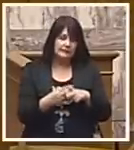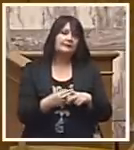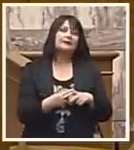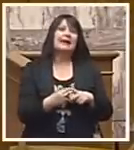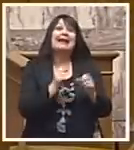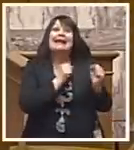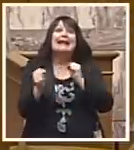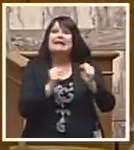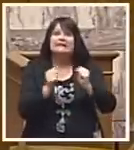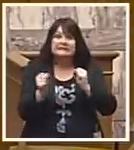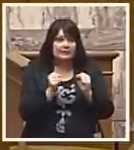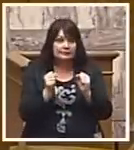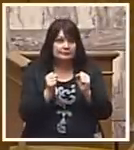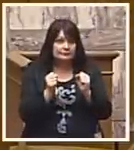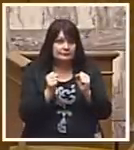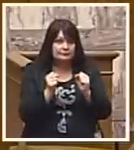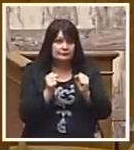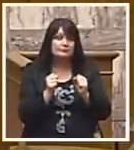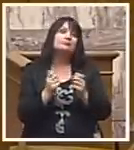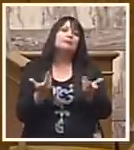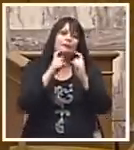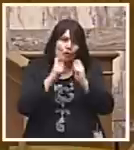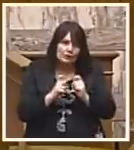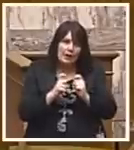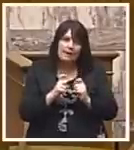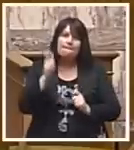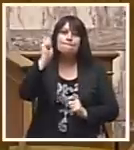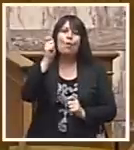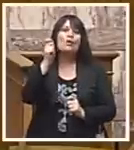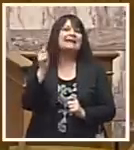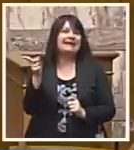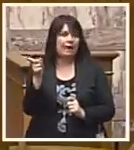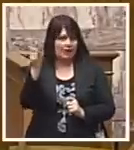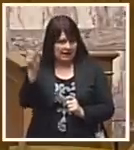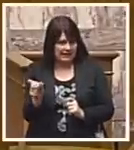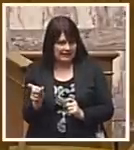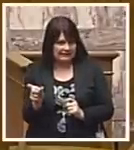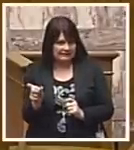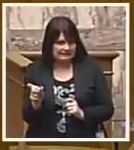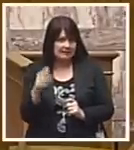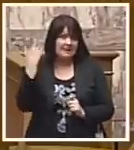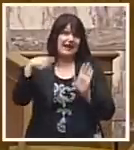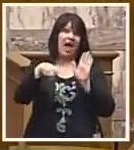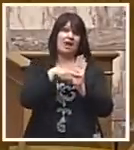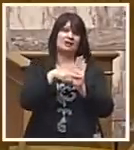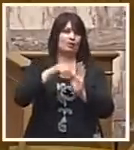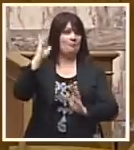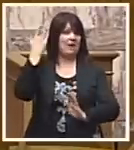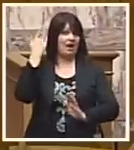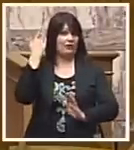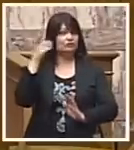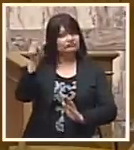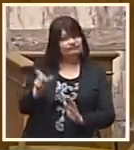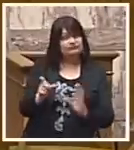κρίσης σας αναγκάζει πολιτικά να ταυτίζεστε όχι μόνο με ένα αρνητικό παρελθόν, αλλά και με